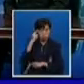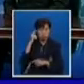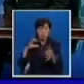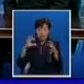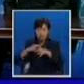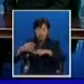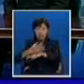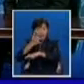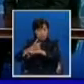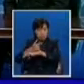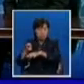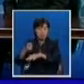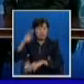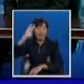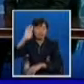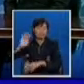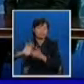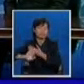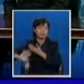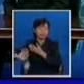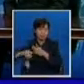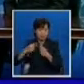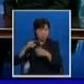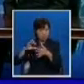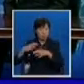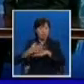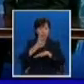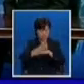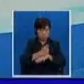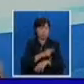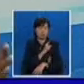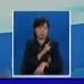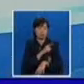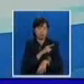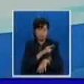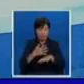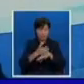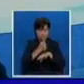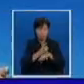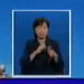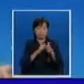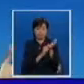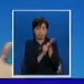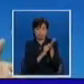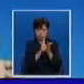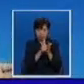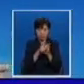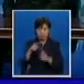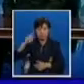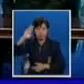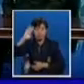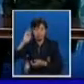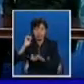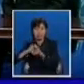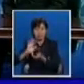นะฮะตรงนี้ท่านไม่ต้องเกี่ยวการเมืองก็แก้ด้วยการเมือง จริงๆ คำว่าแก้ด้วยการเมือง เนี่ยท่านไม่อยากเกี่ยวอยู่แล้วนะ ท่